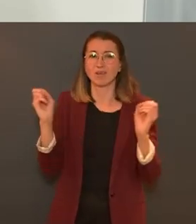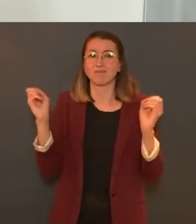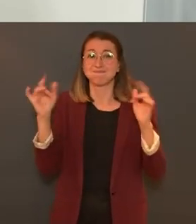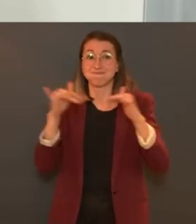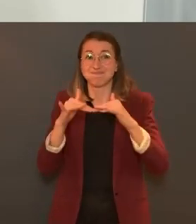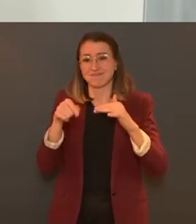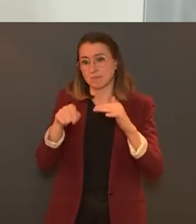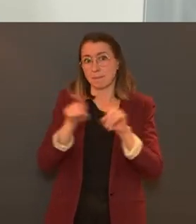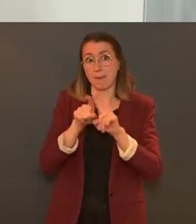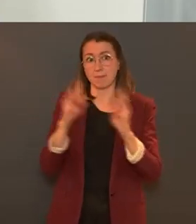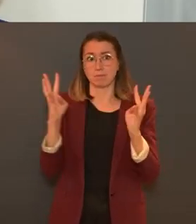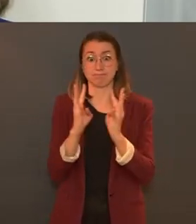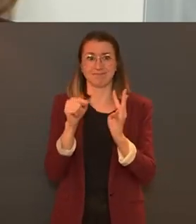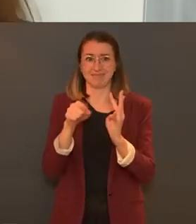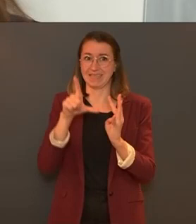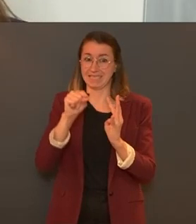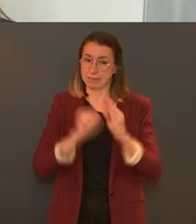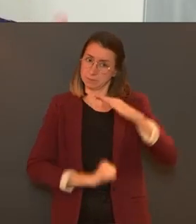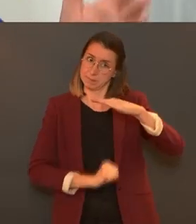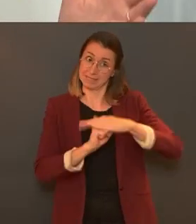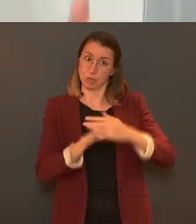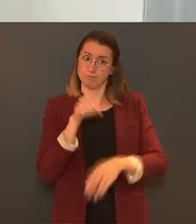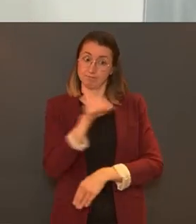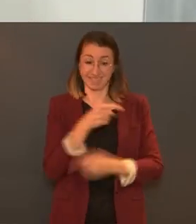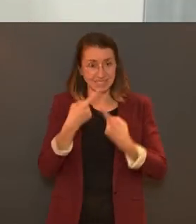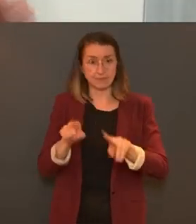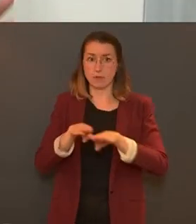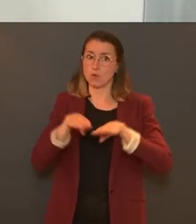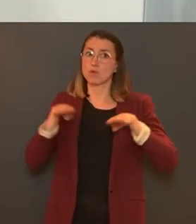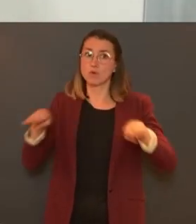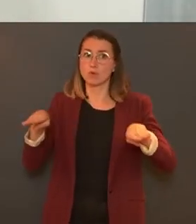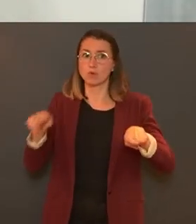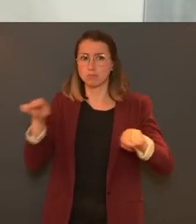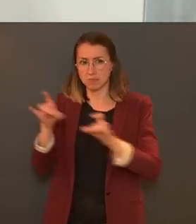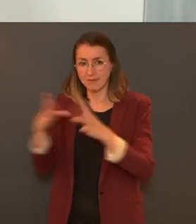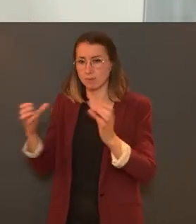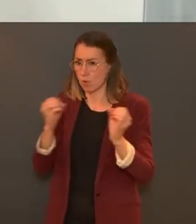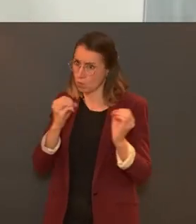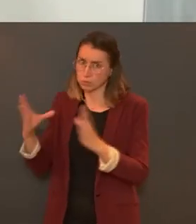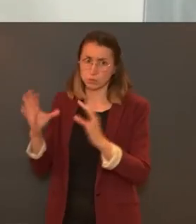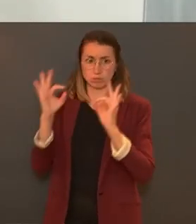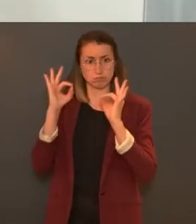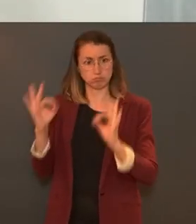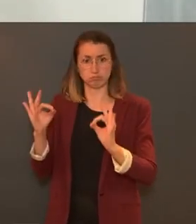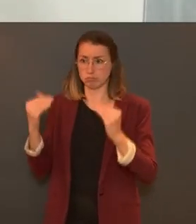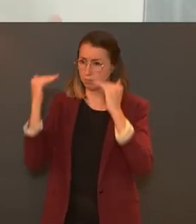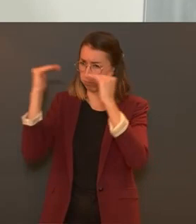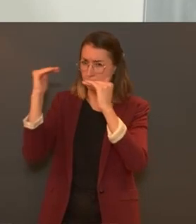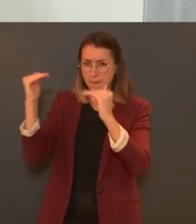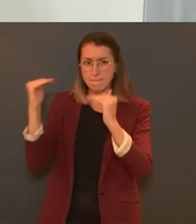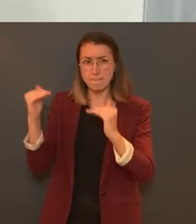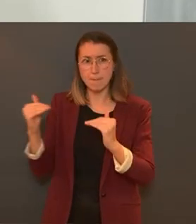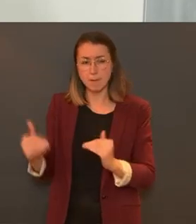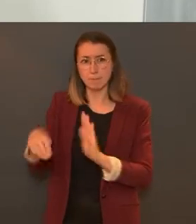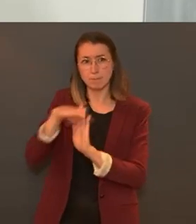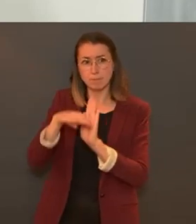différence d'approche entre une approche qui est cadenassée, organisée, qui fait l'objet de protocoles et qui fait l'objet de sanctions quand